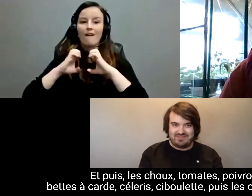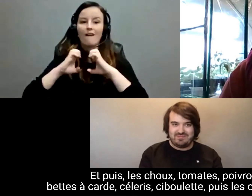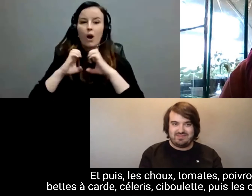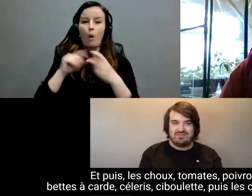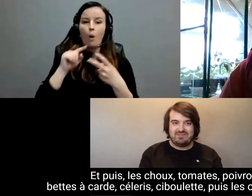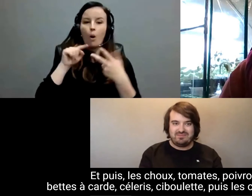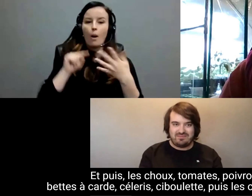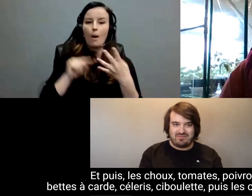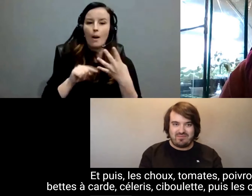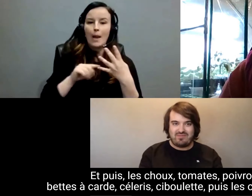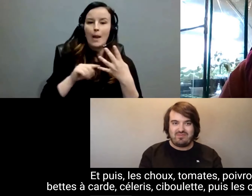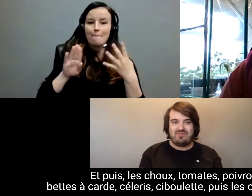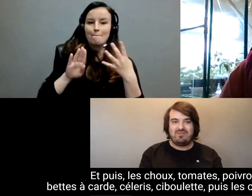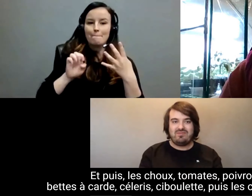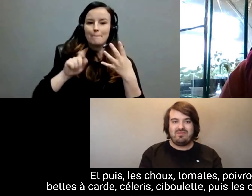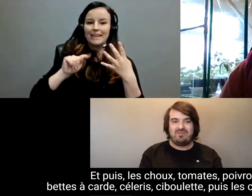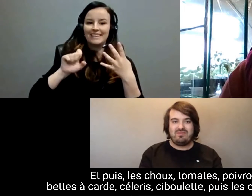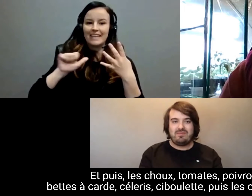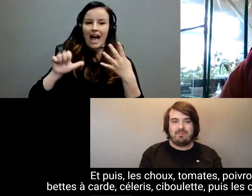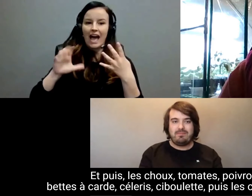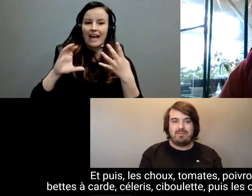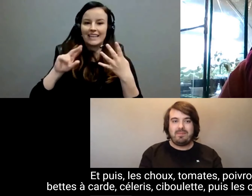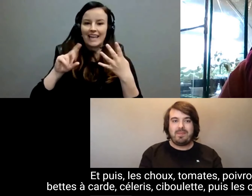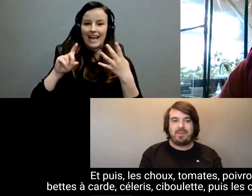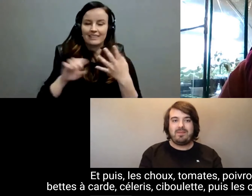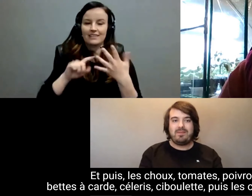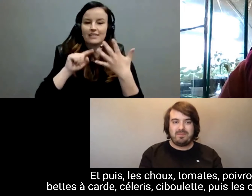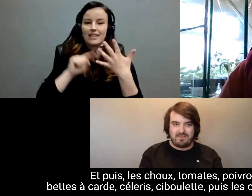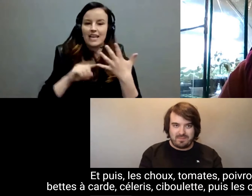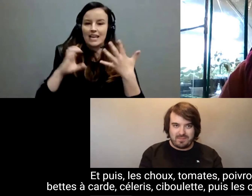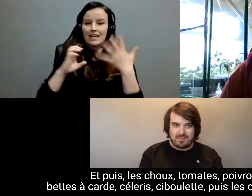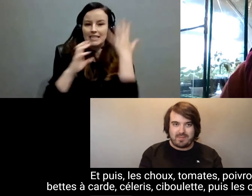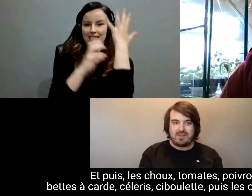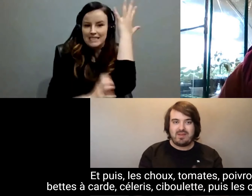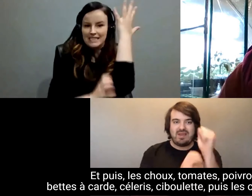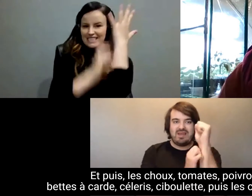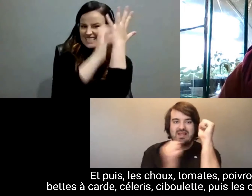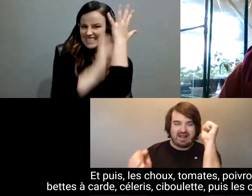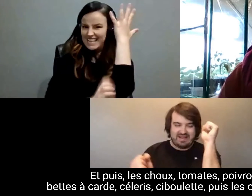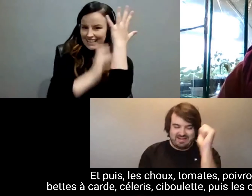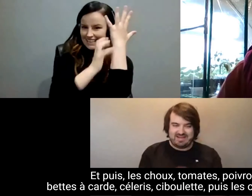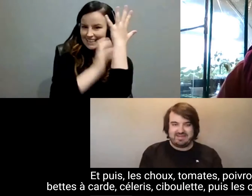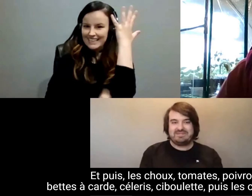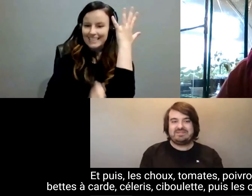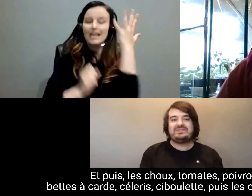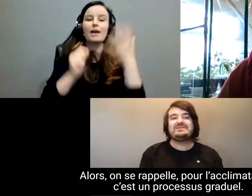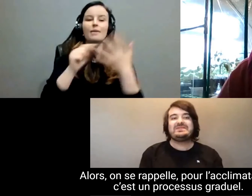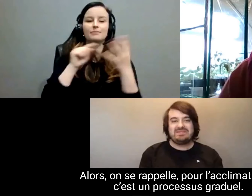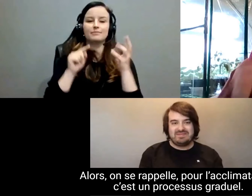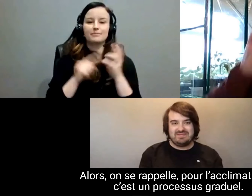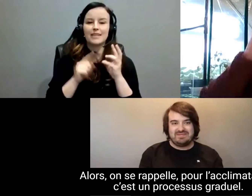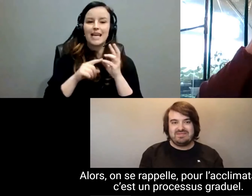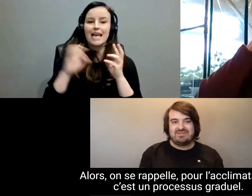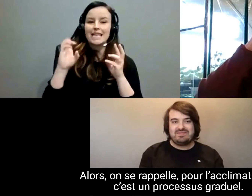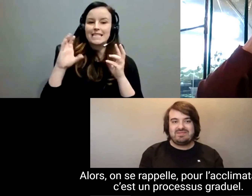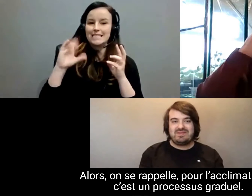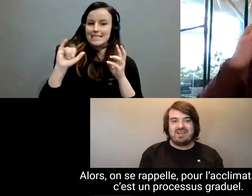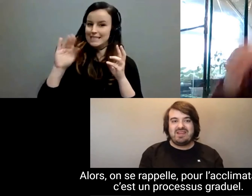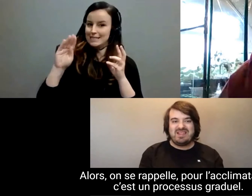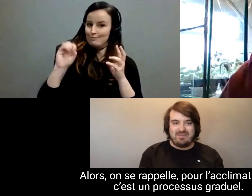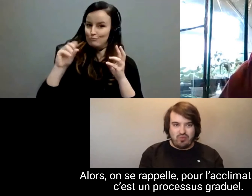bettercarde, céleri, ciboulette, puis les choux-fleurs. Alors, on se rappelle